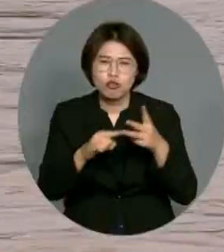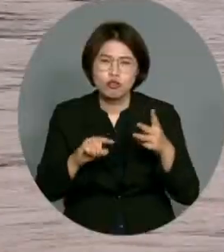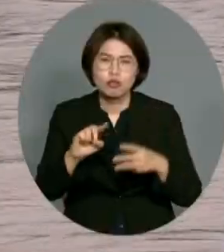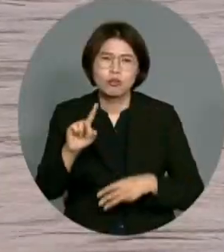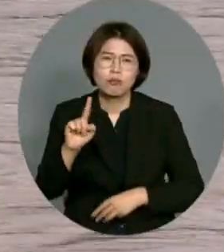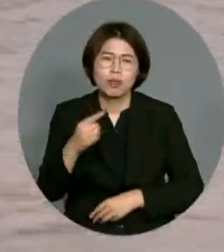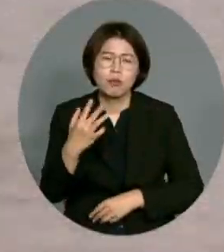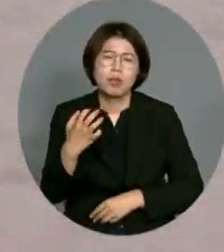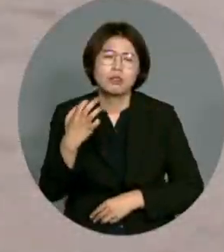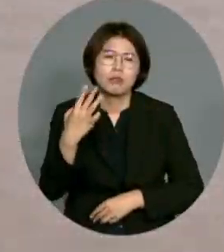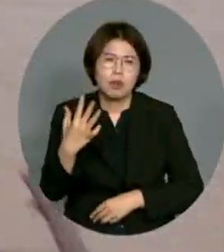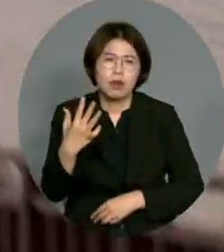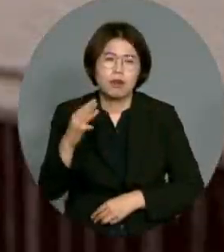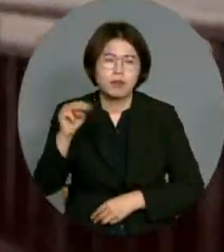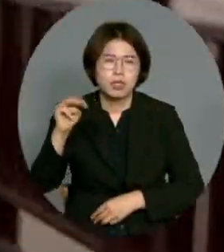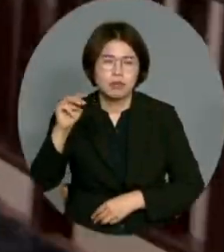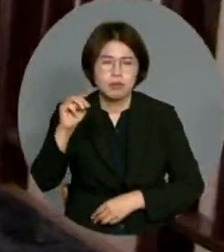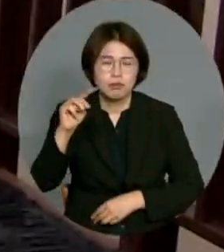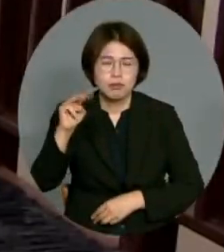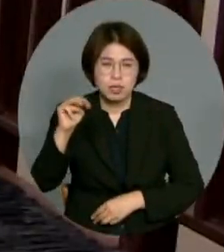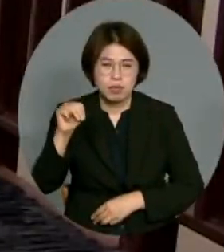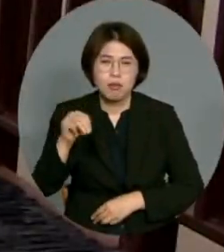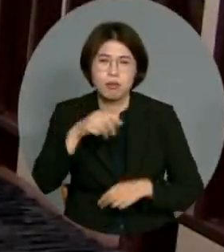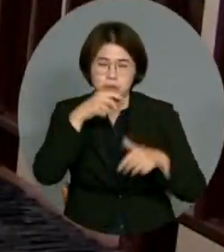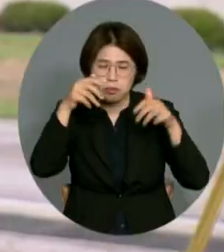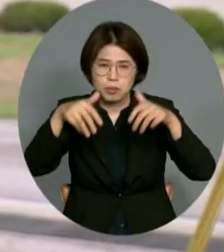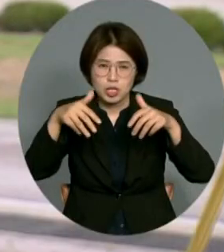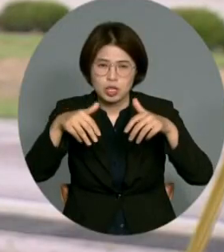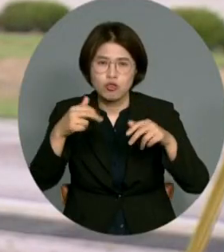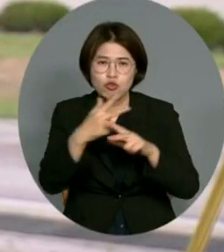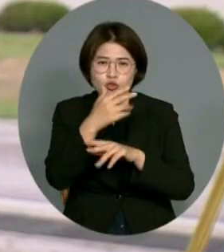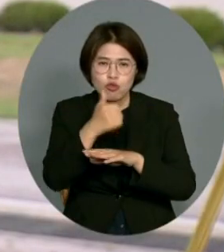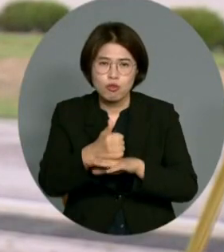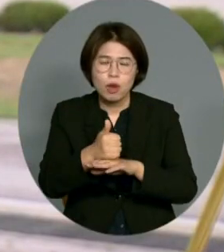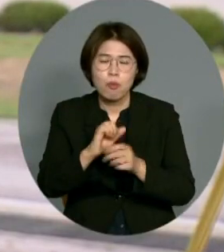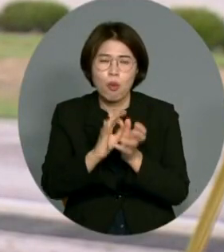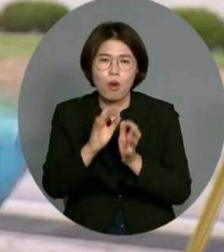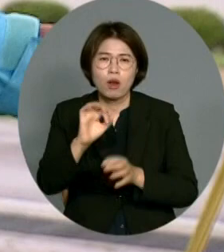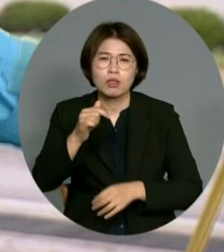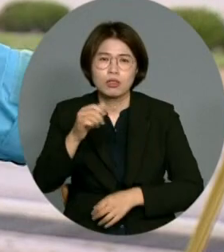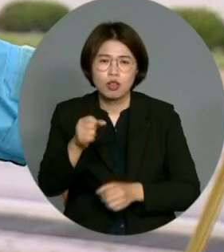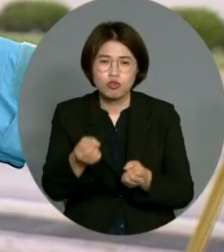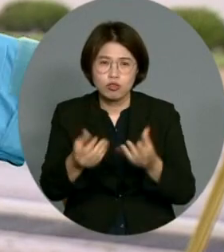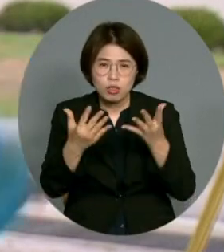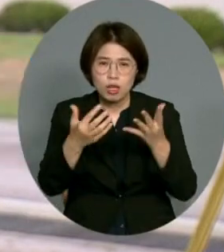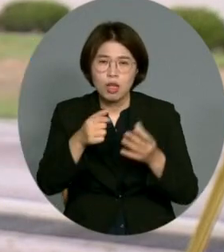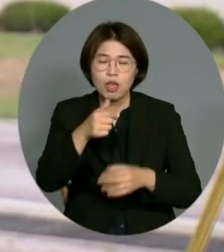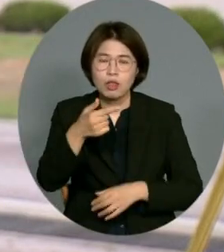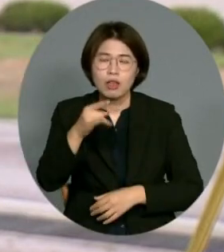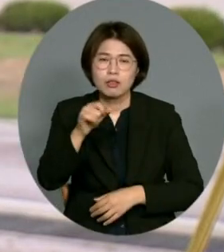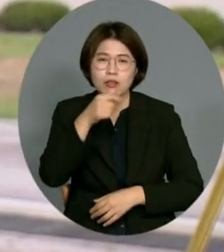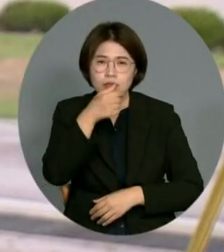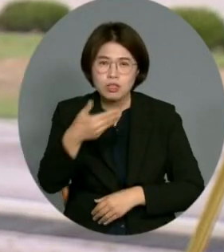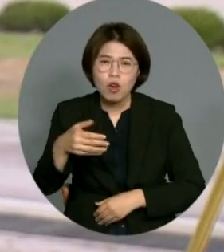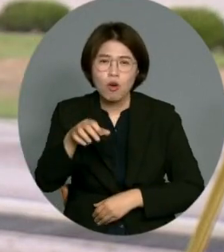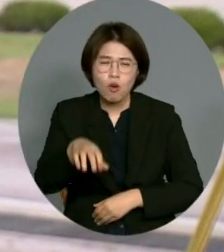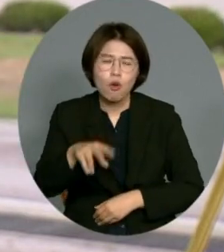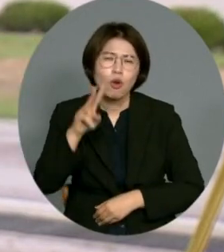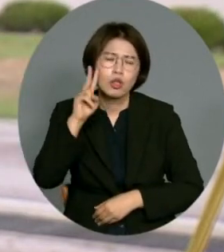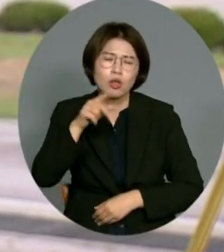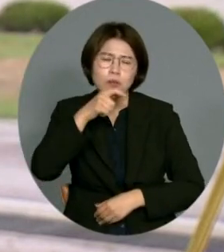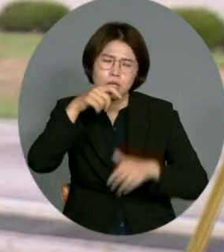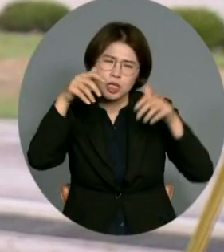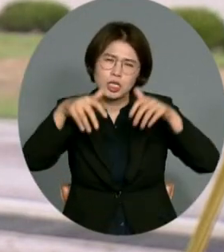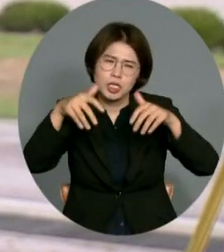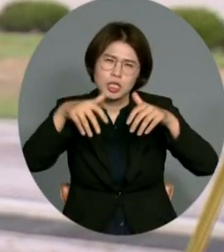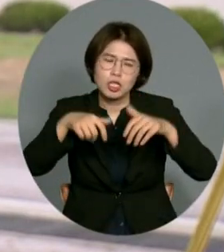138mm를 기록했습니다. 지난 주말까지만 해도 봉화 은어축제가 열렸던 내성천 앞입니다. 이틀 동안 내린 비로